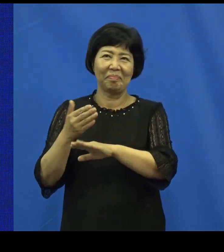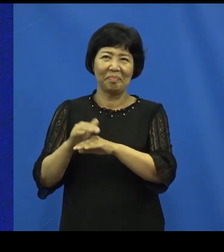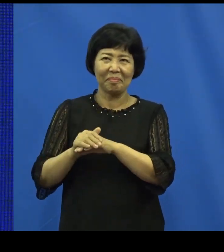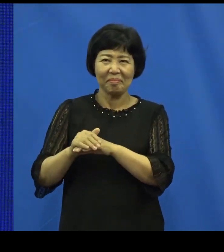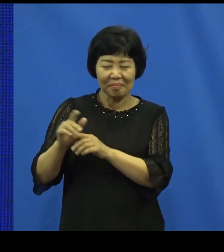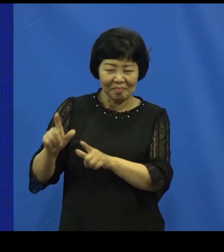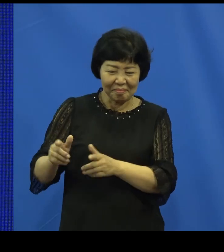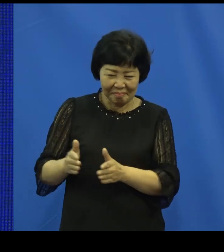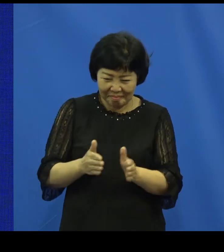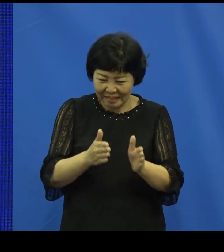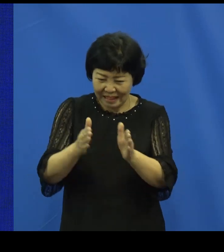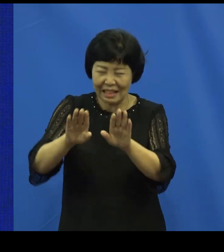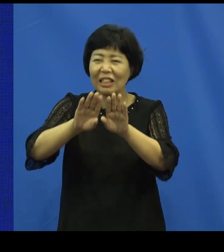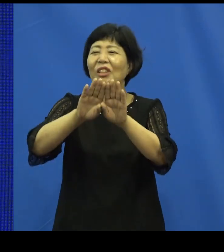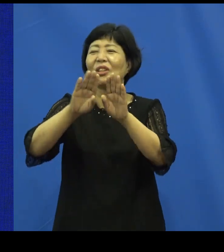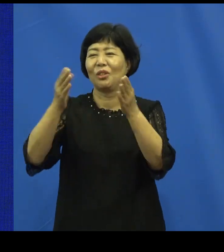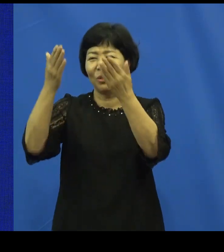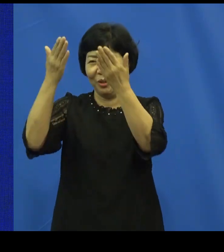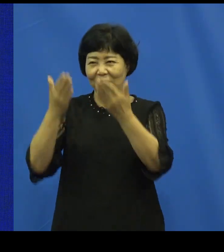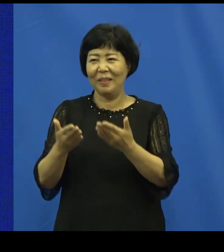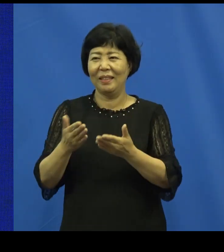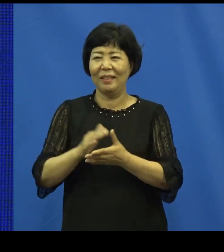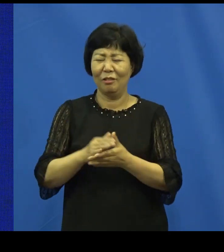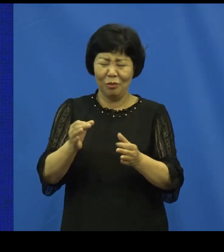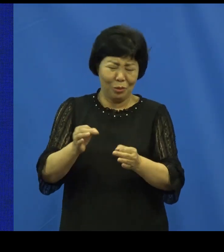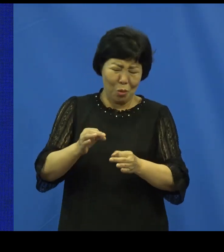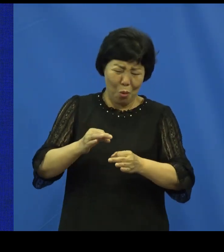생각하는 것보다 훨씬 더 놀라운 일들을 준비해 놓으셨죠.